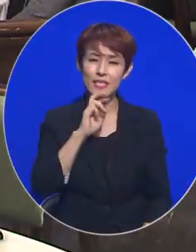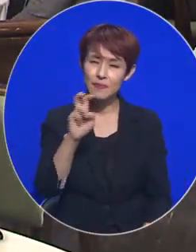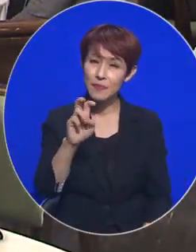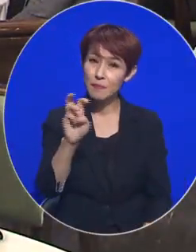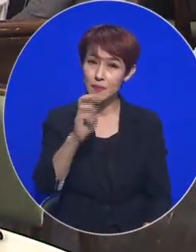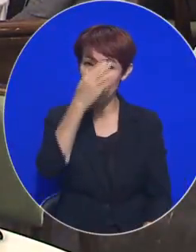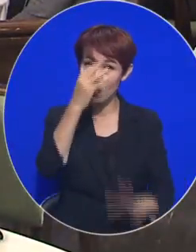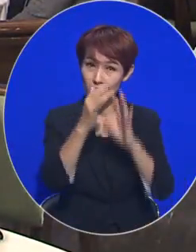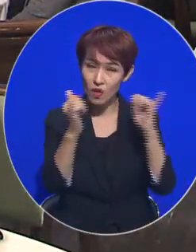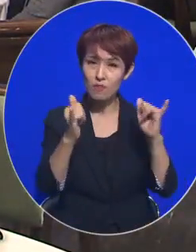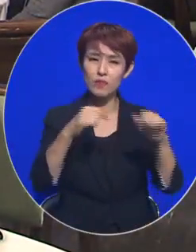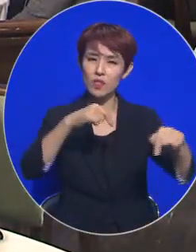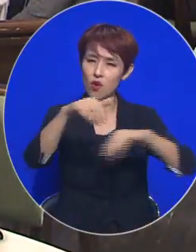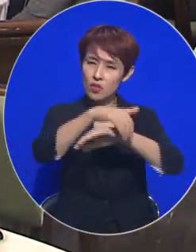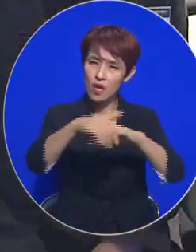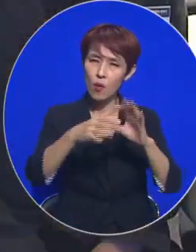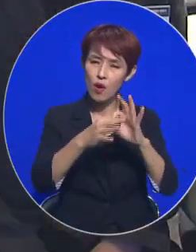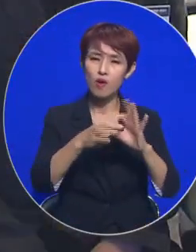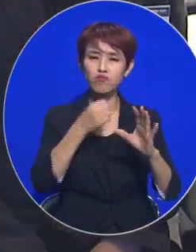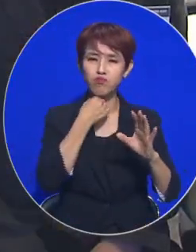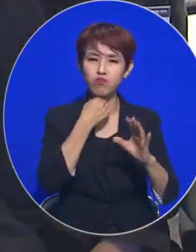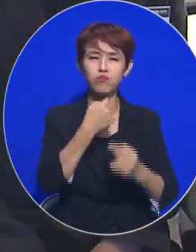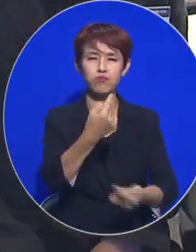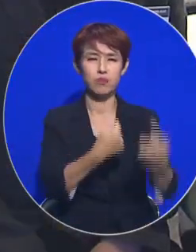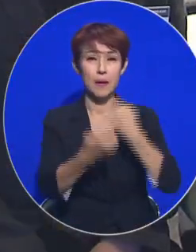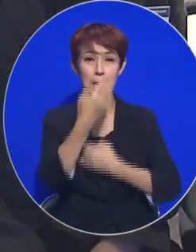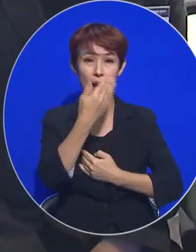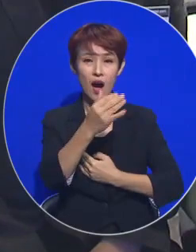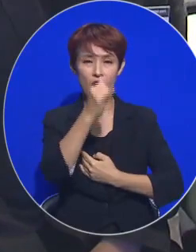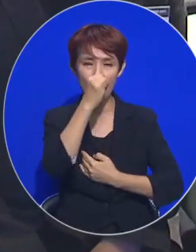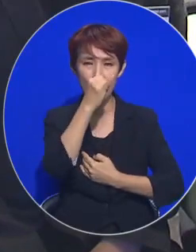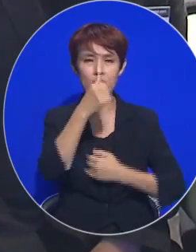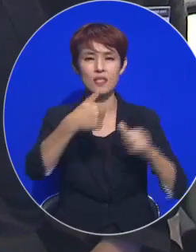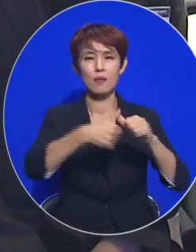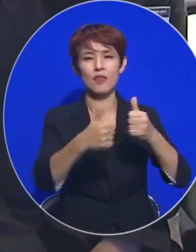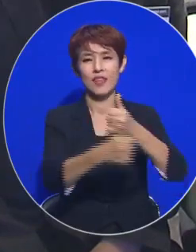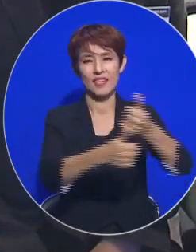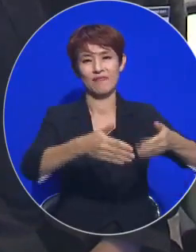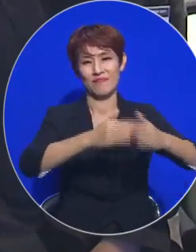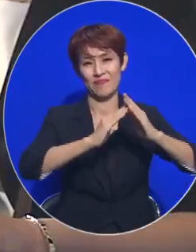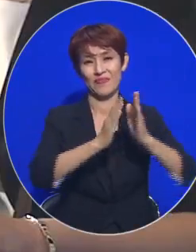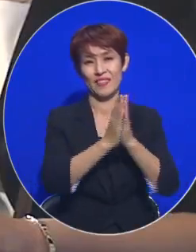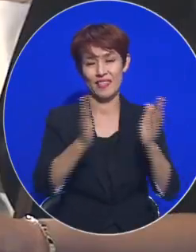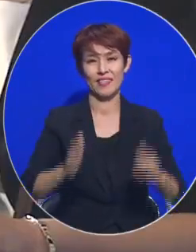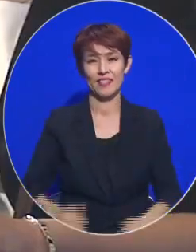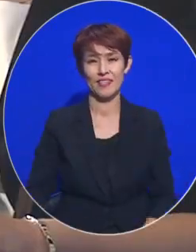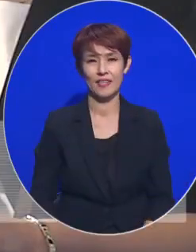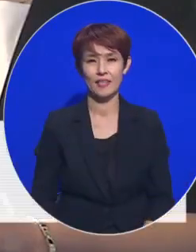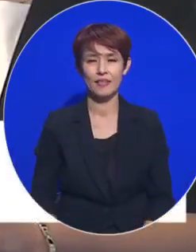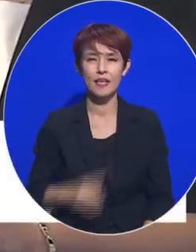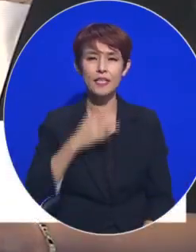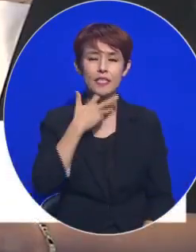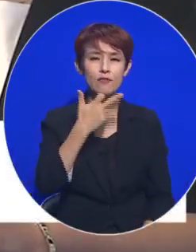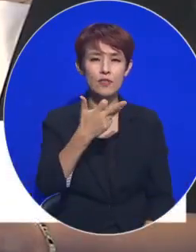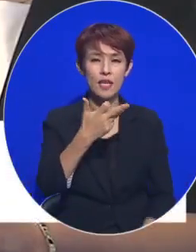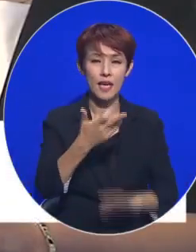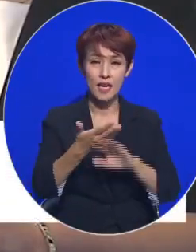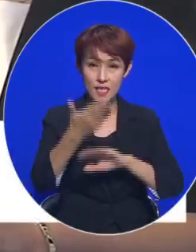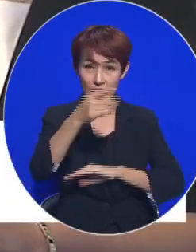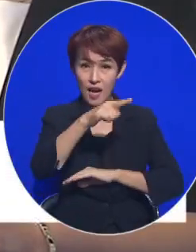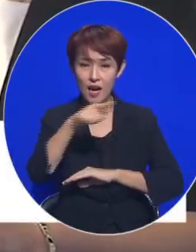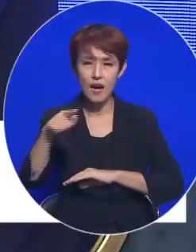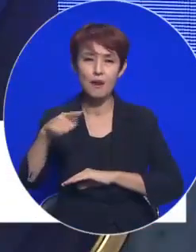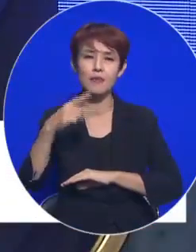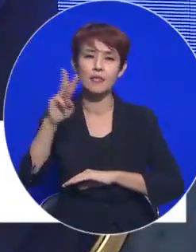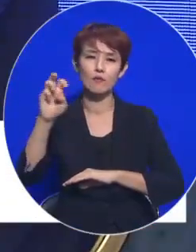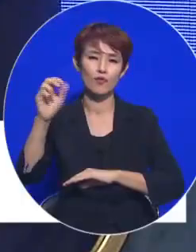청년들이 정책 전반에 직접 목소리를 낼 수 있는 청년 자문단이 출범한 겁니다. 만 19세 이상, 만 39세